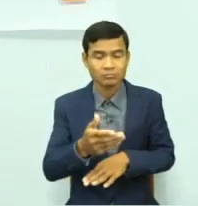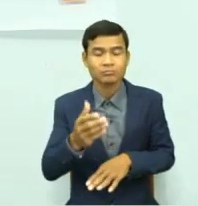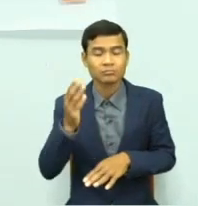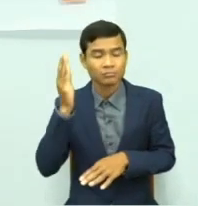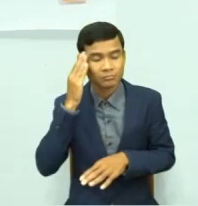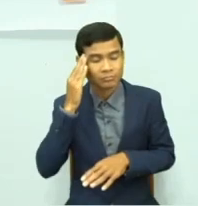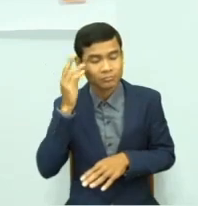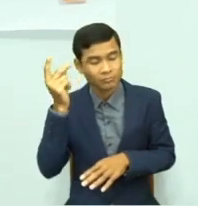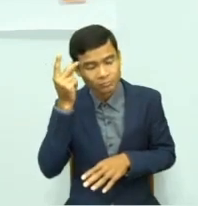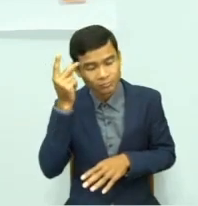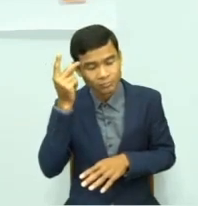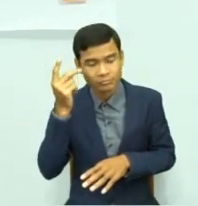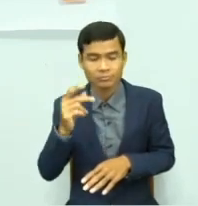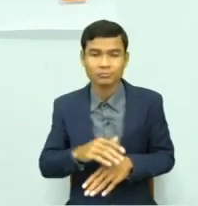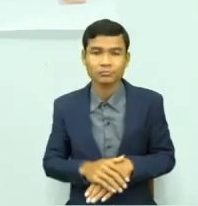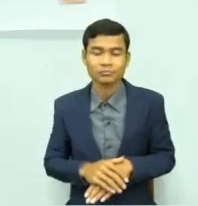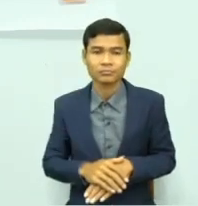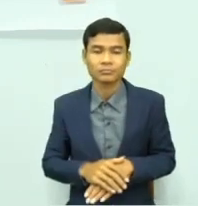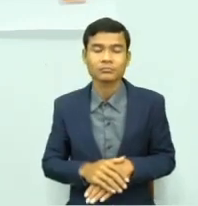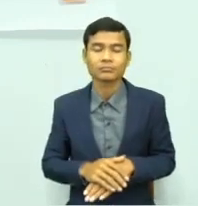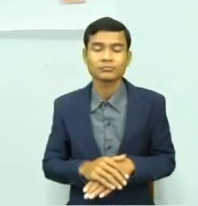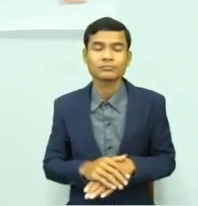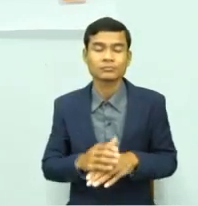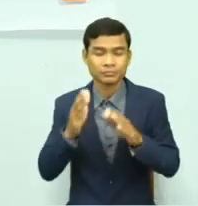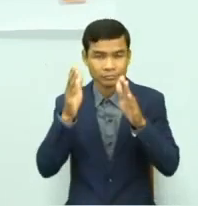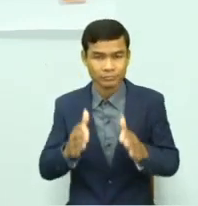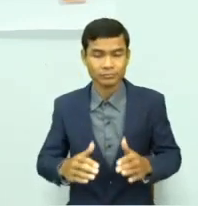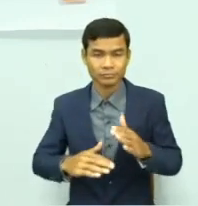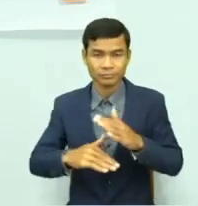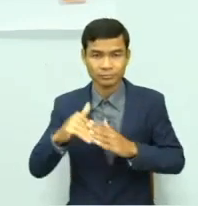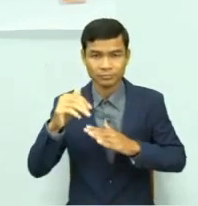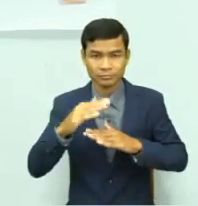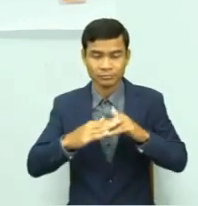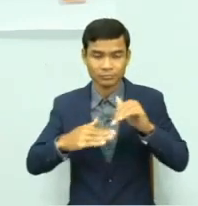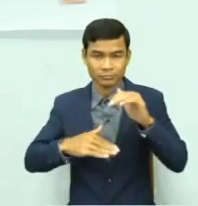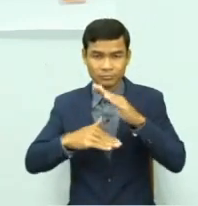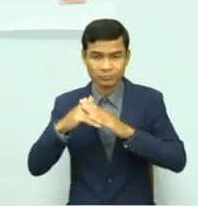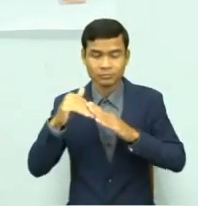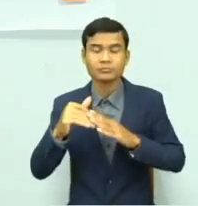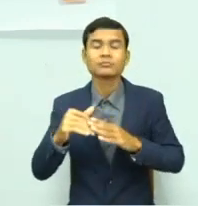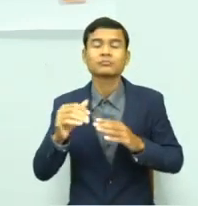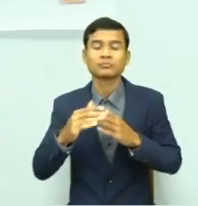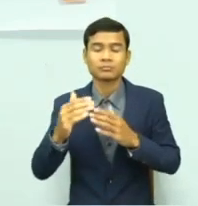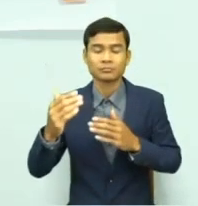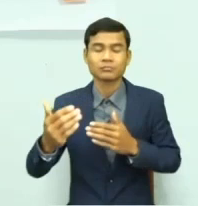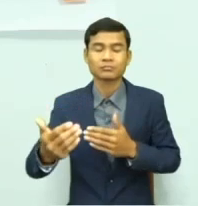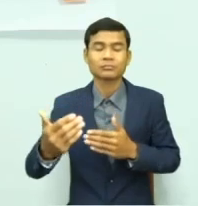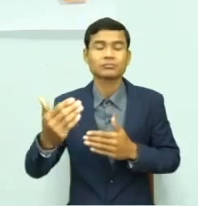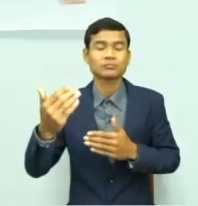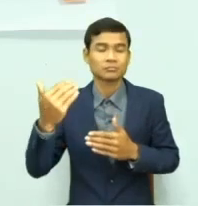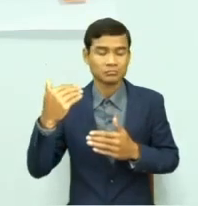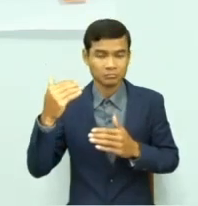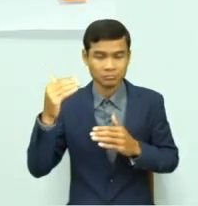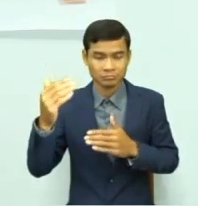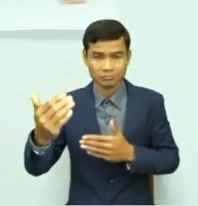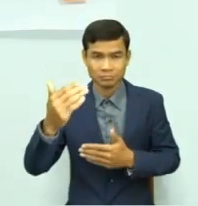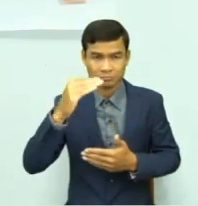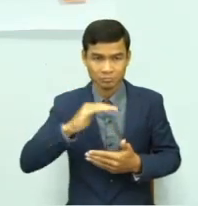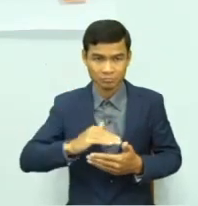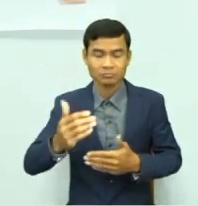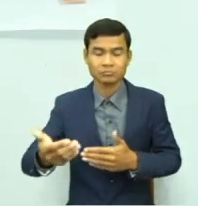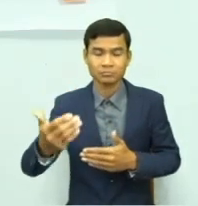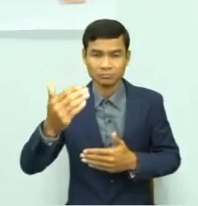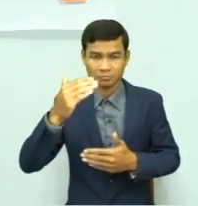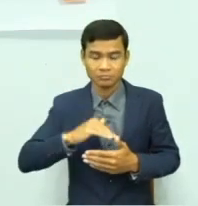mới. Chà ta nẹ co sang. Chà xâm bật tập hòa thamay thamay. Rồi có co sang xa đây thamay thamay